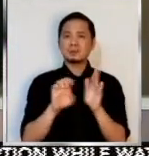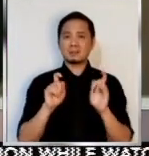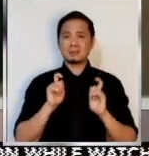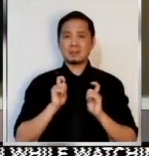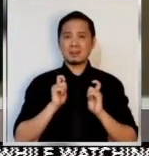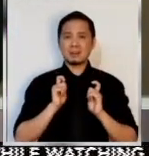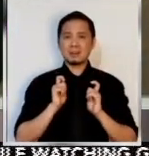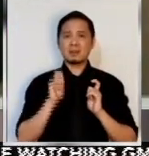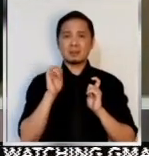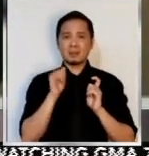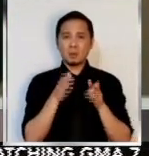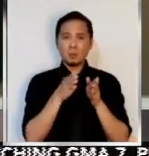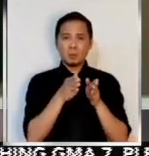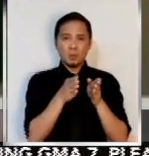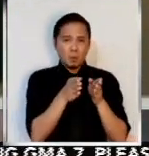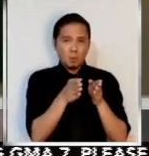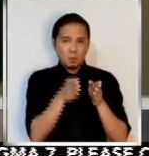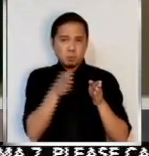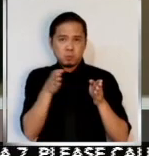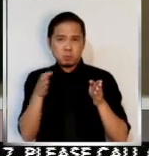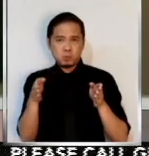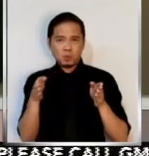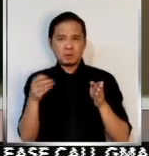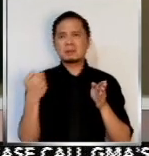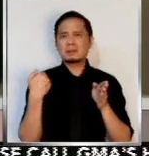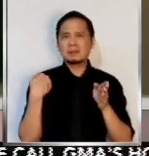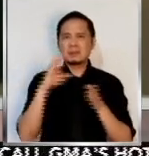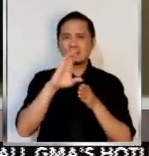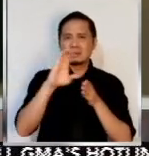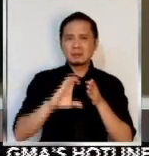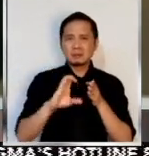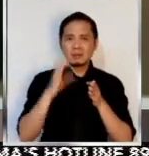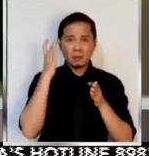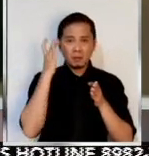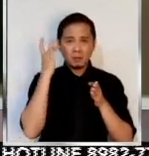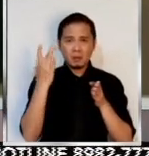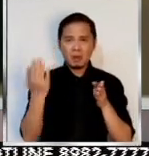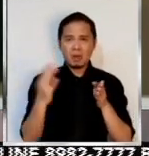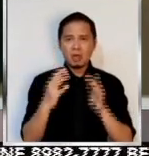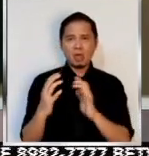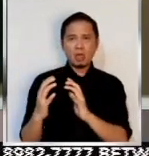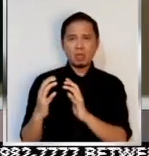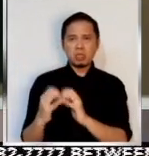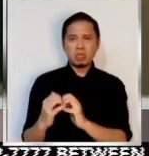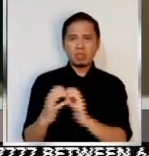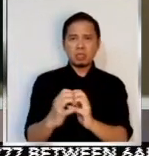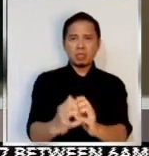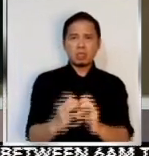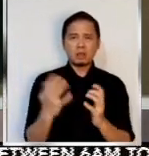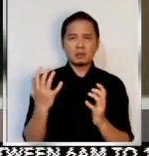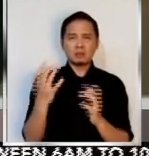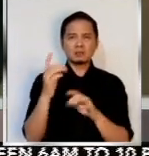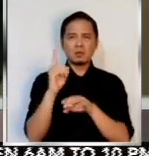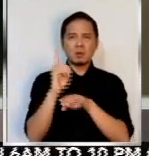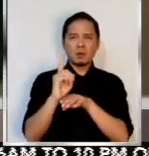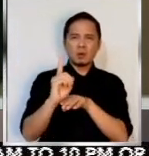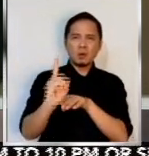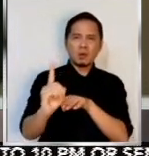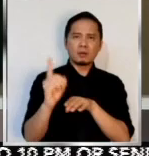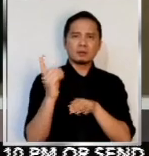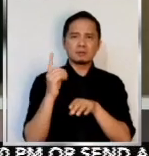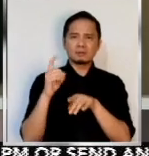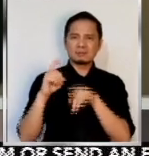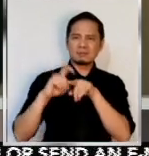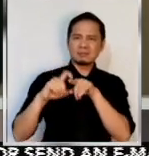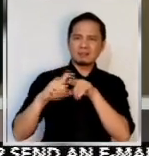completed with huge gaps because of electric posts. Or if it is completed, you cannot pass through